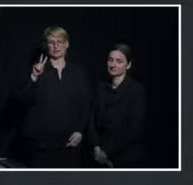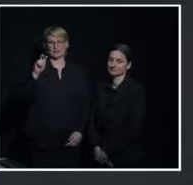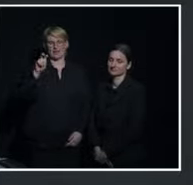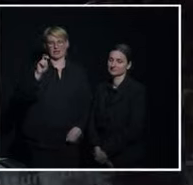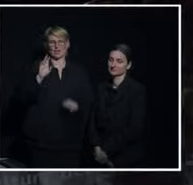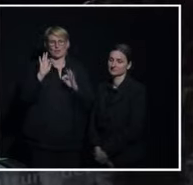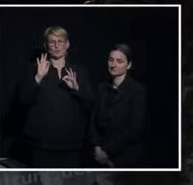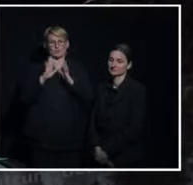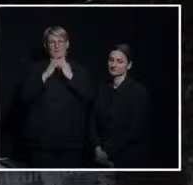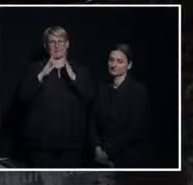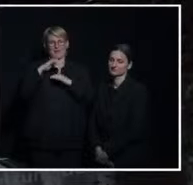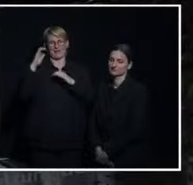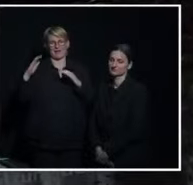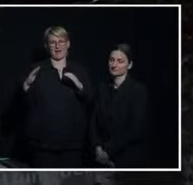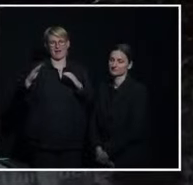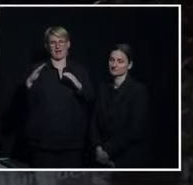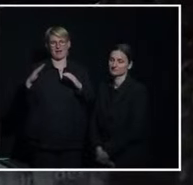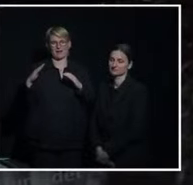Deportation.